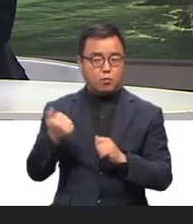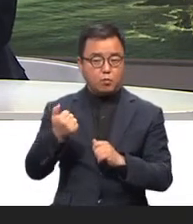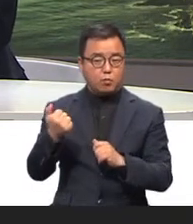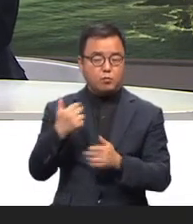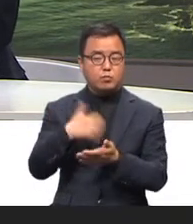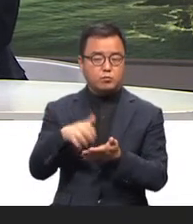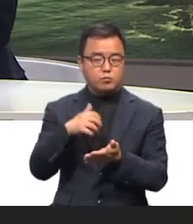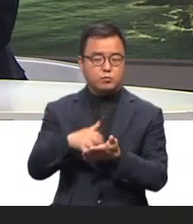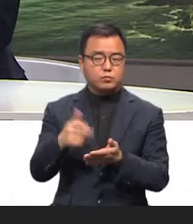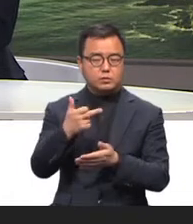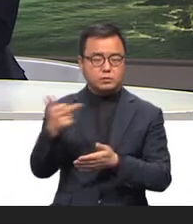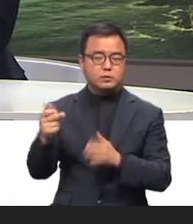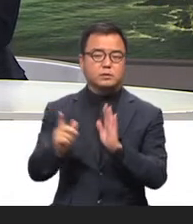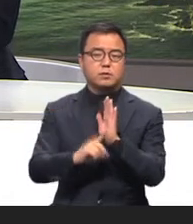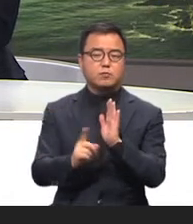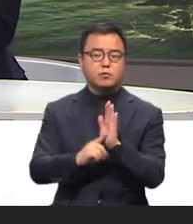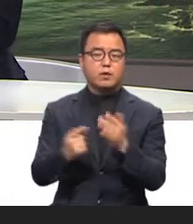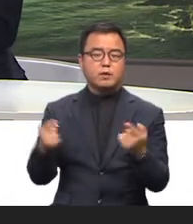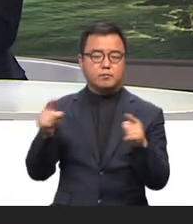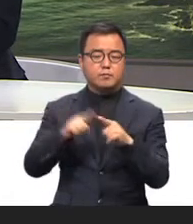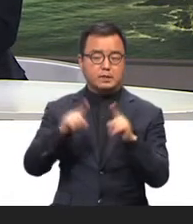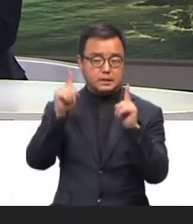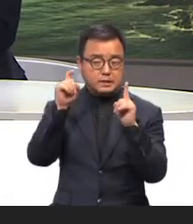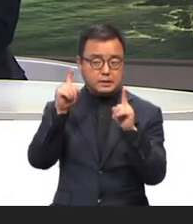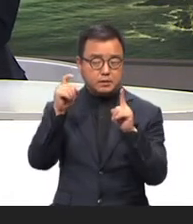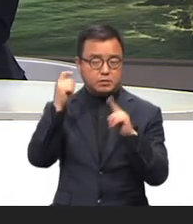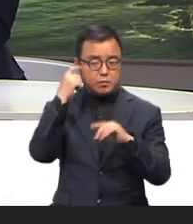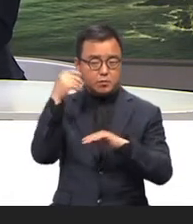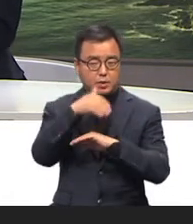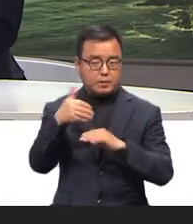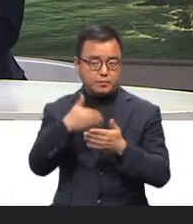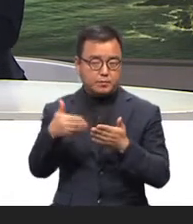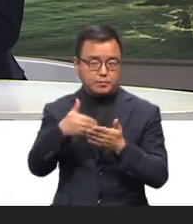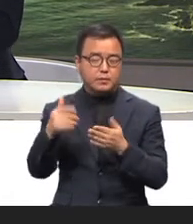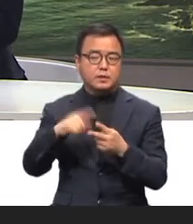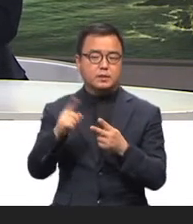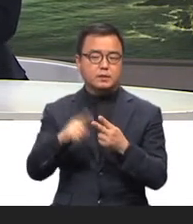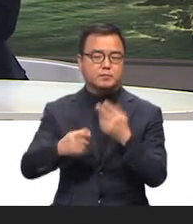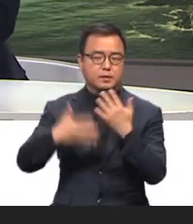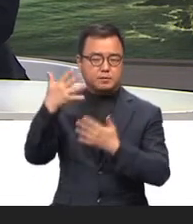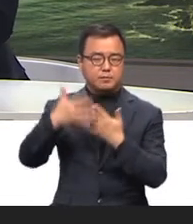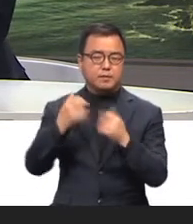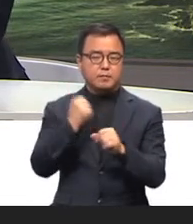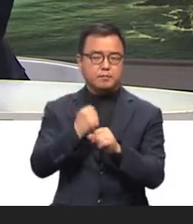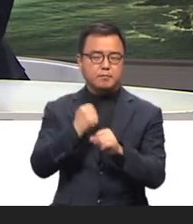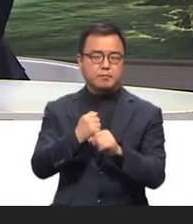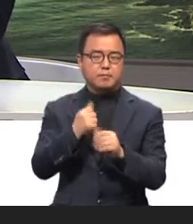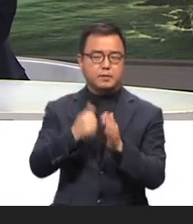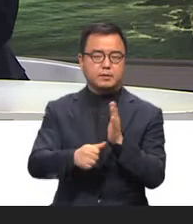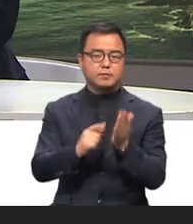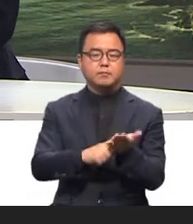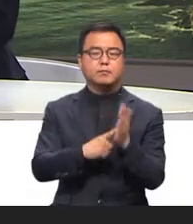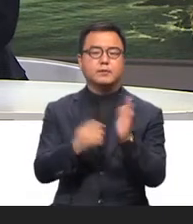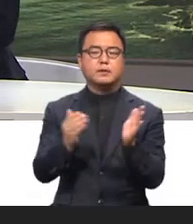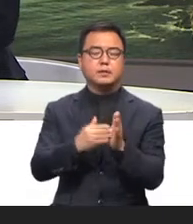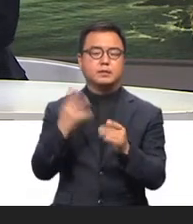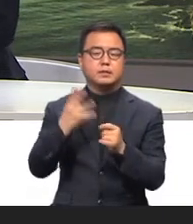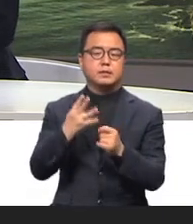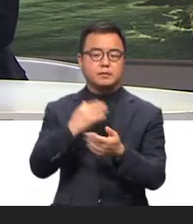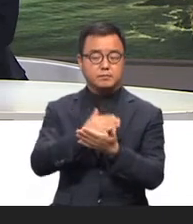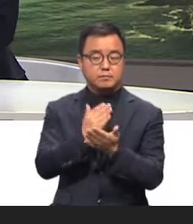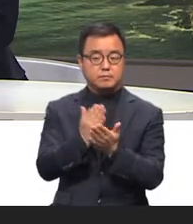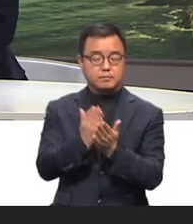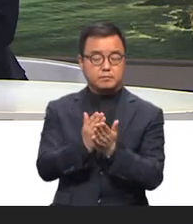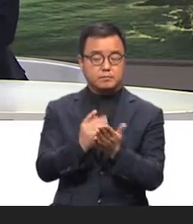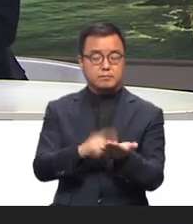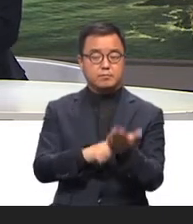대형 작품과 함께 또 사진 촬영을 위한 스케치라든가 미디어 그리고 설치 작품을 4개의 섹션으로 나누어서